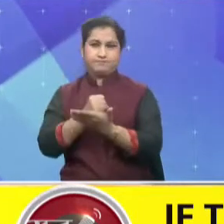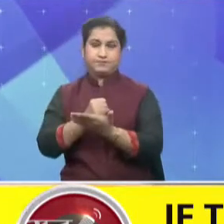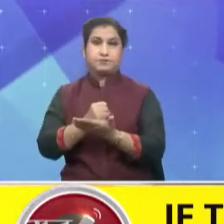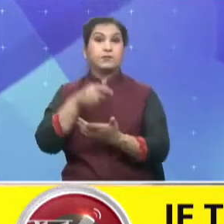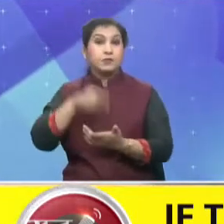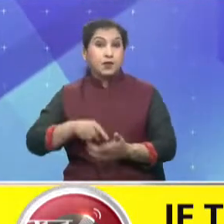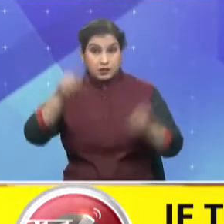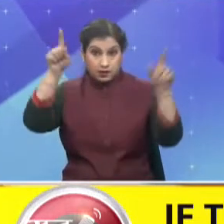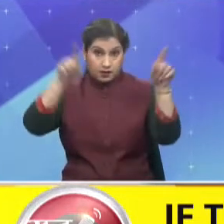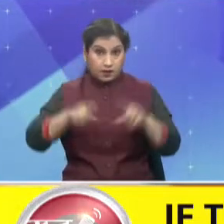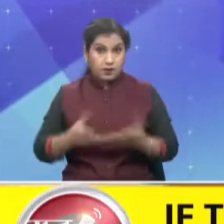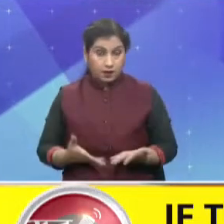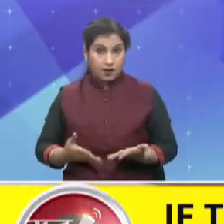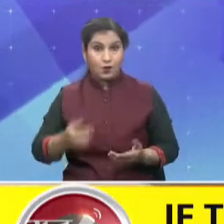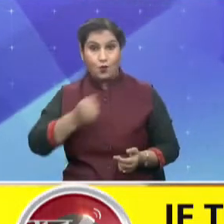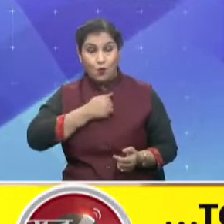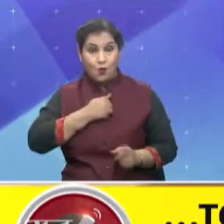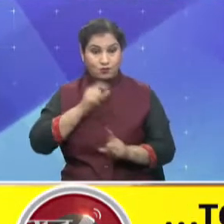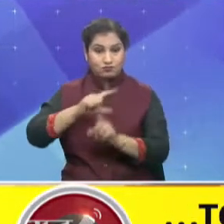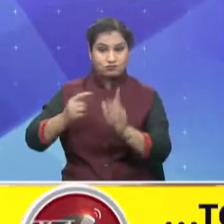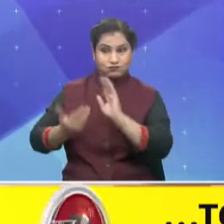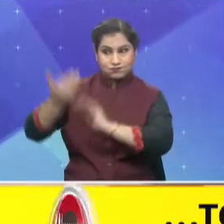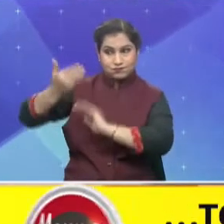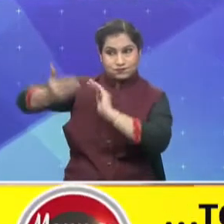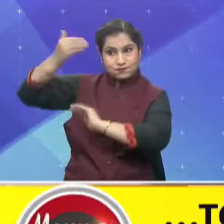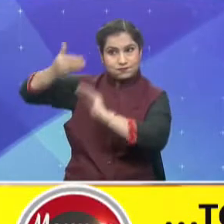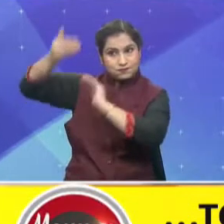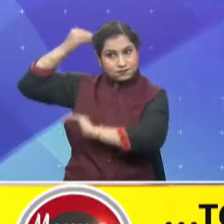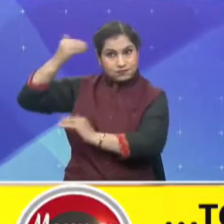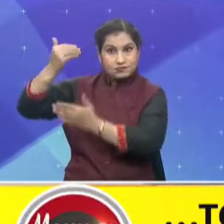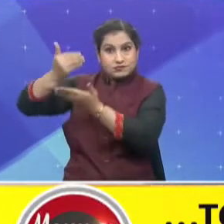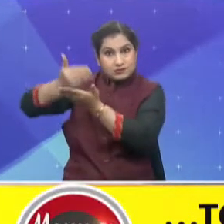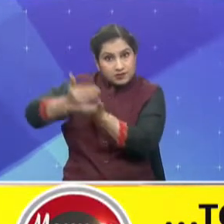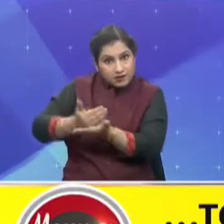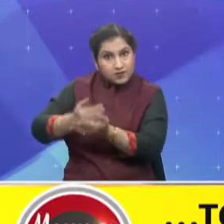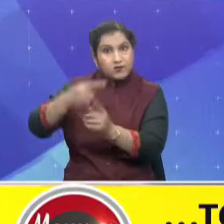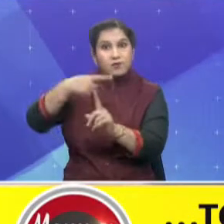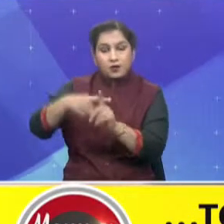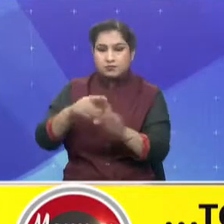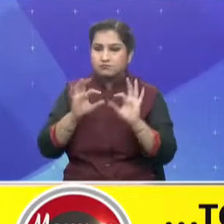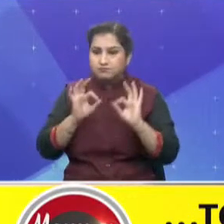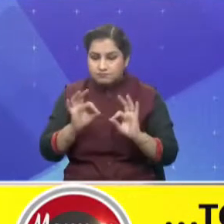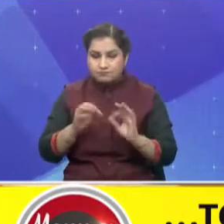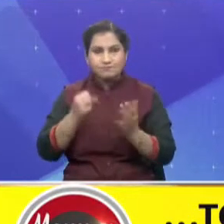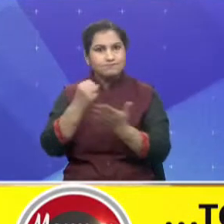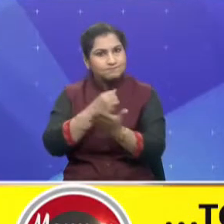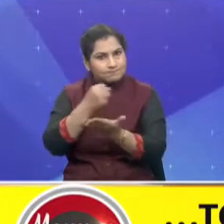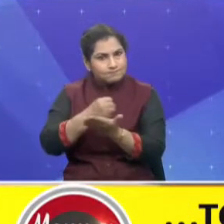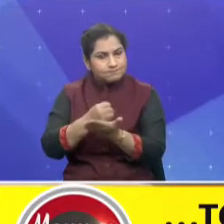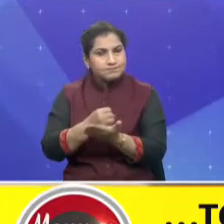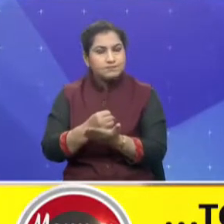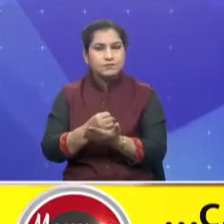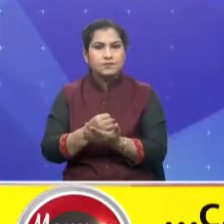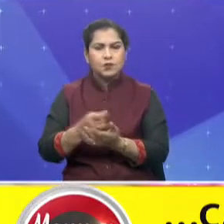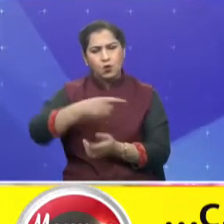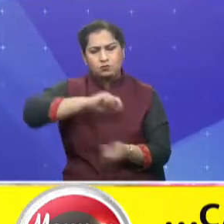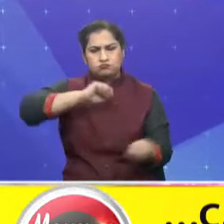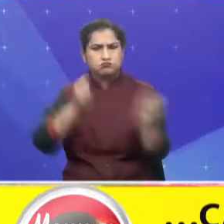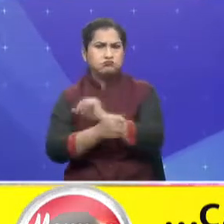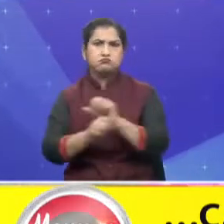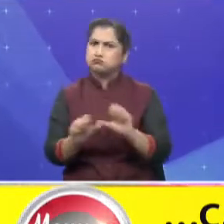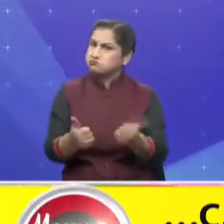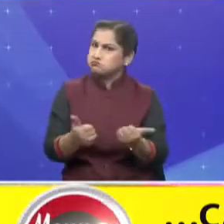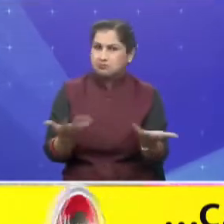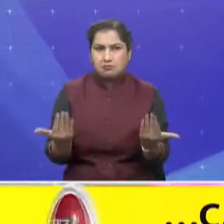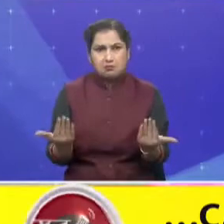देश भर में हमारी प्राचीन कलाओं को सजाने, संवारने और बचाने का जज्बा एक जन आंदोलन का रूप